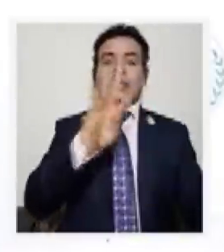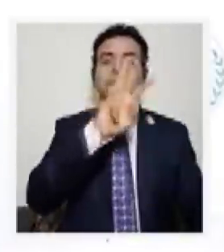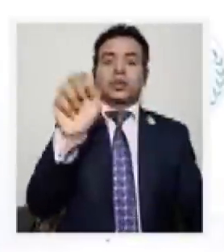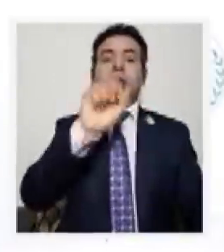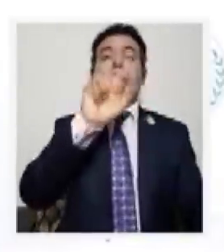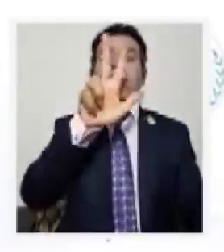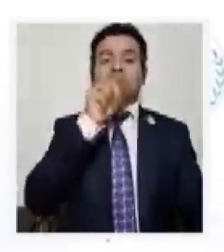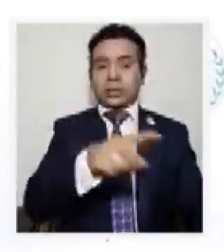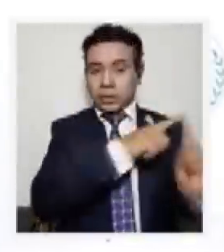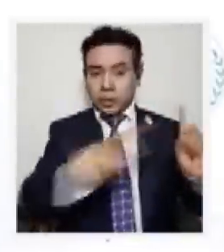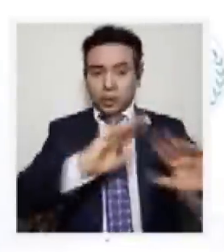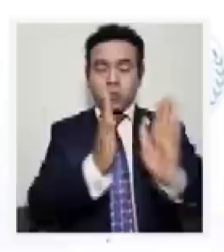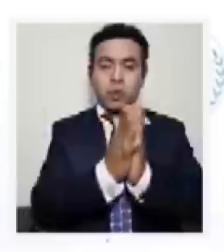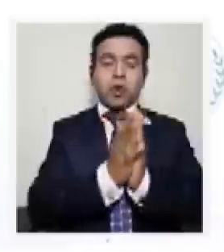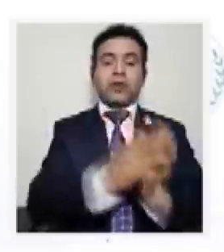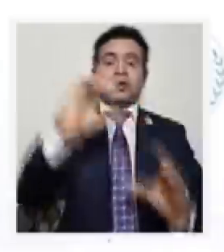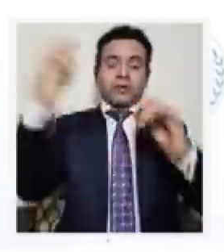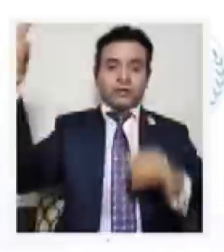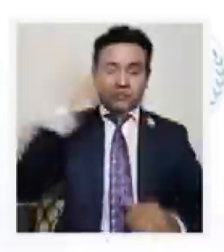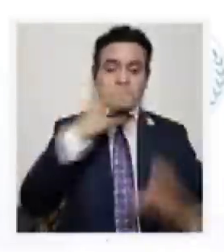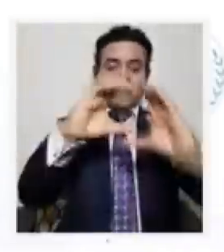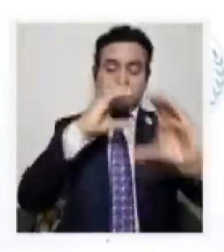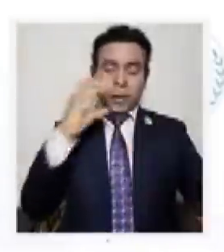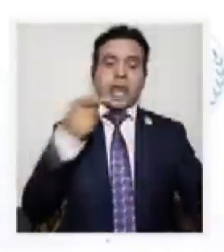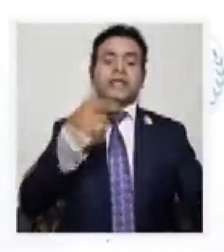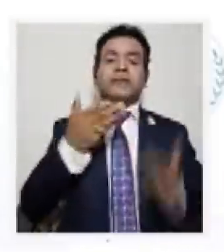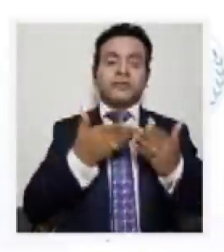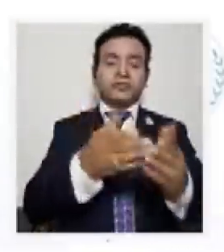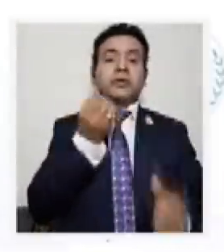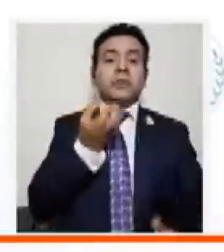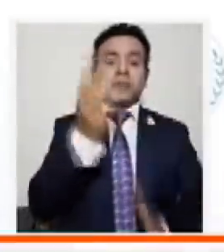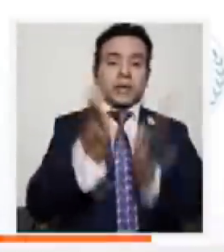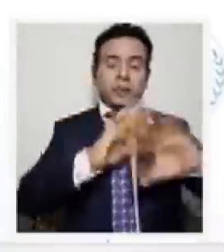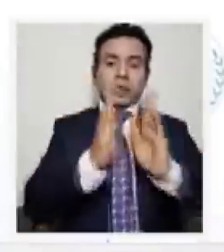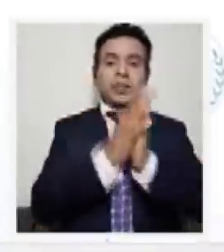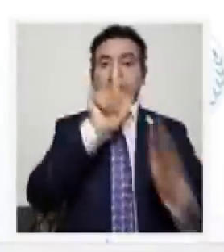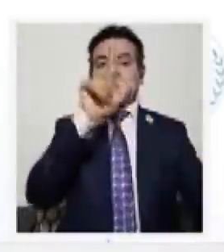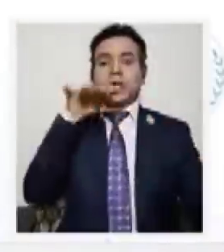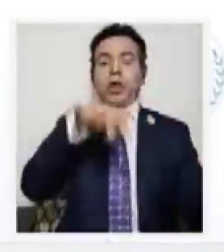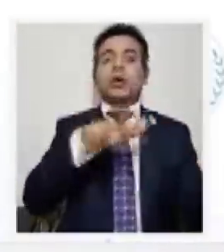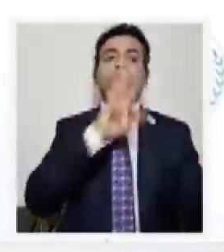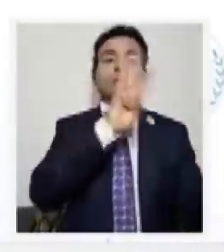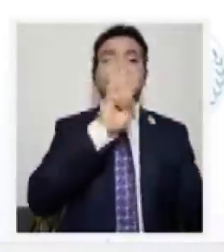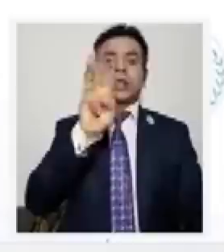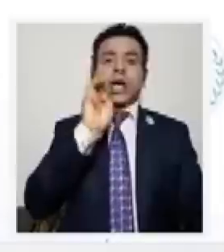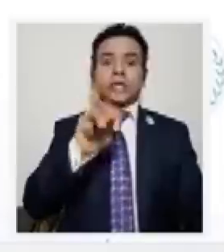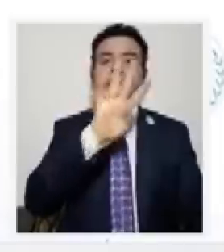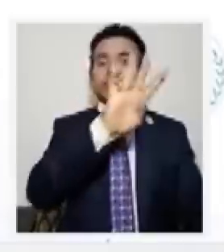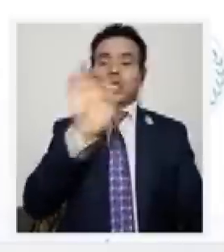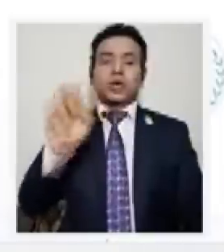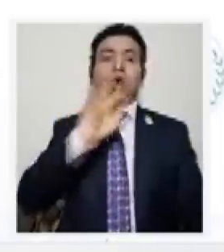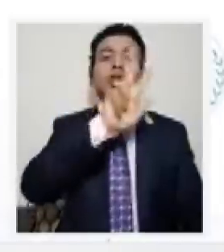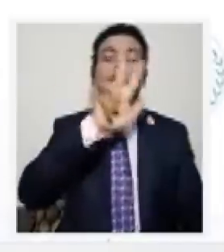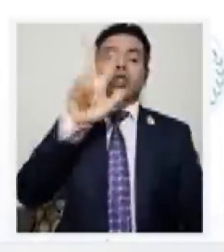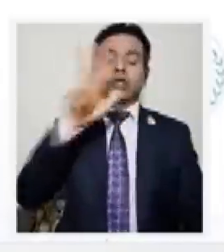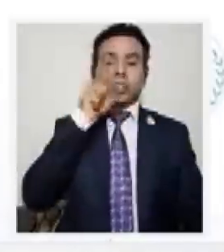191 জন এবং সর্বমোট 1,308 জন। এ পর্যন্ত স্ক্রিনিং হয়েছে বিমানবন্দর, স্থলবন্দর, সমুদ্রবন্দর এবং ক্যান্টনমেন্ট